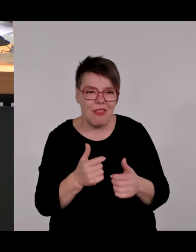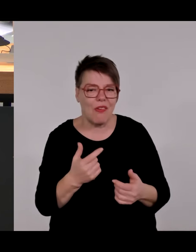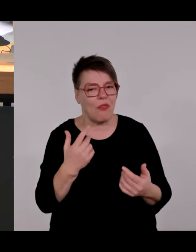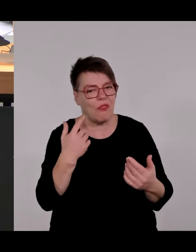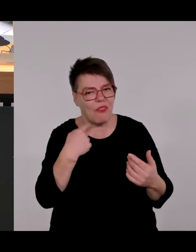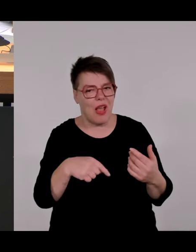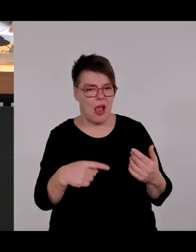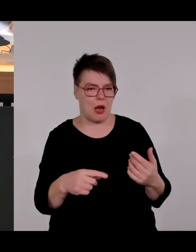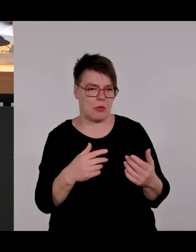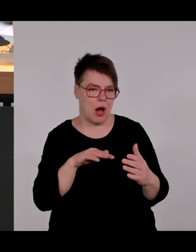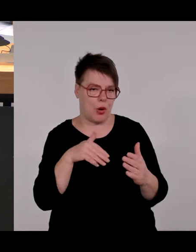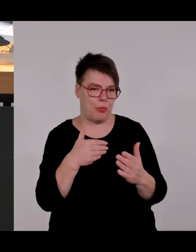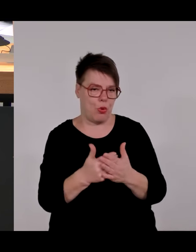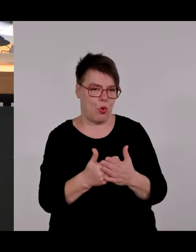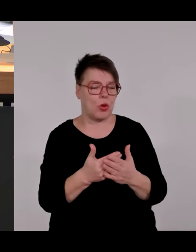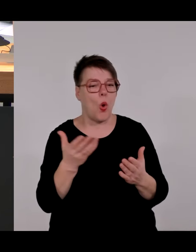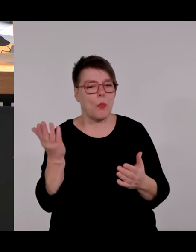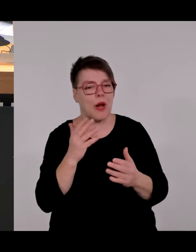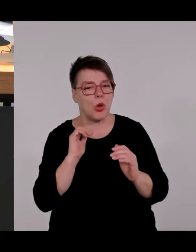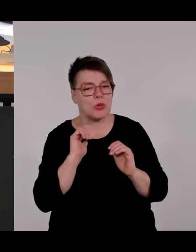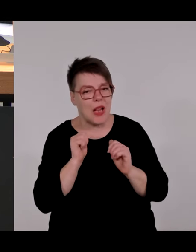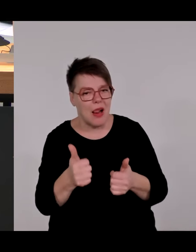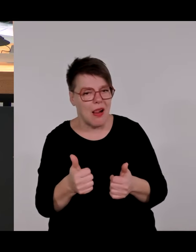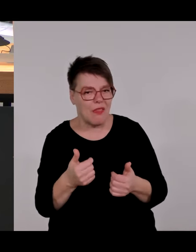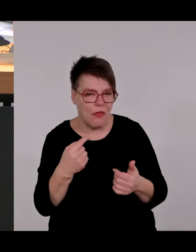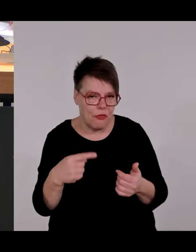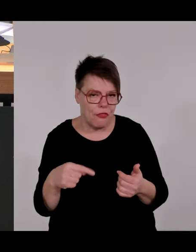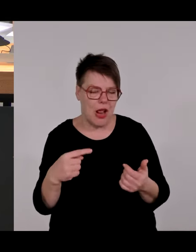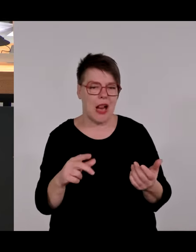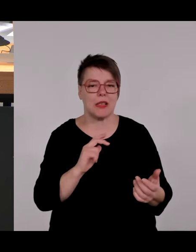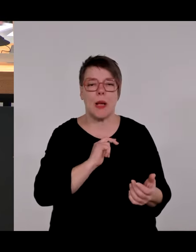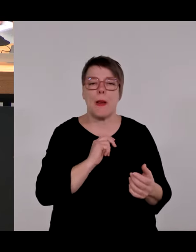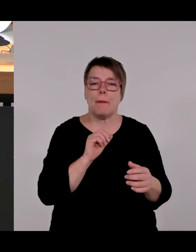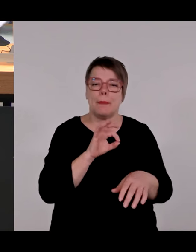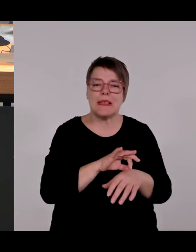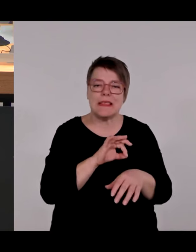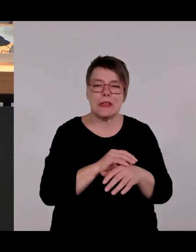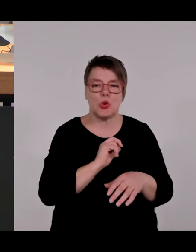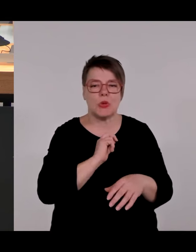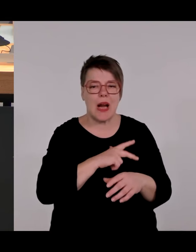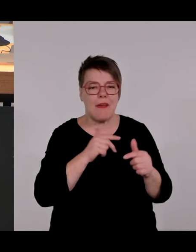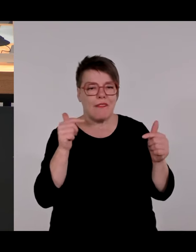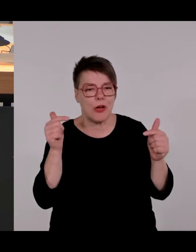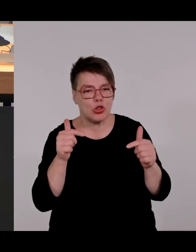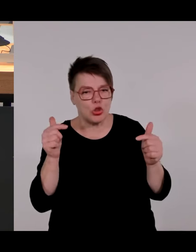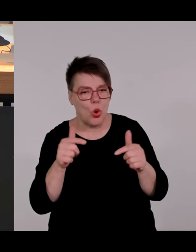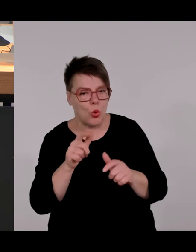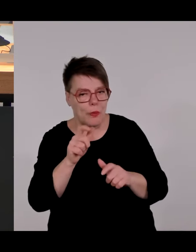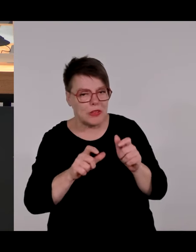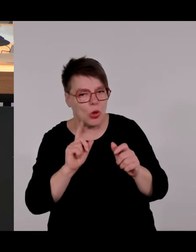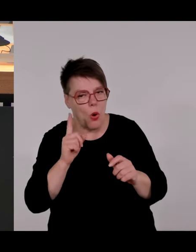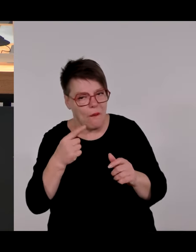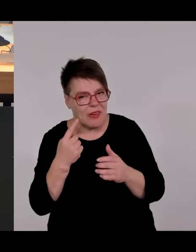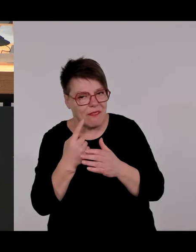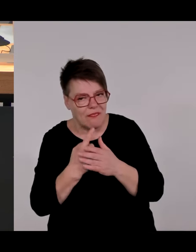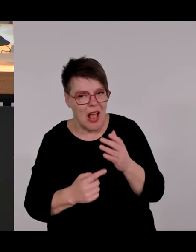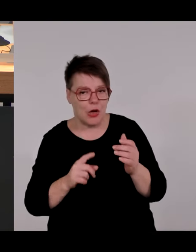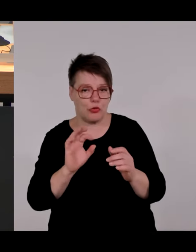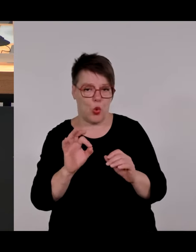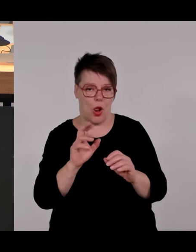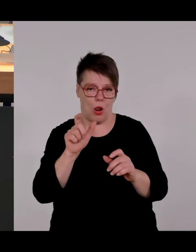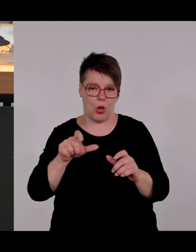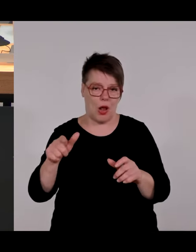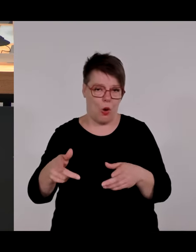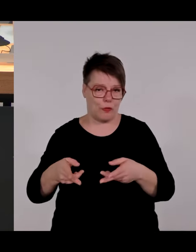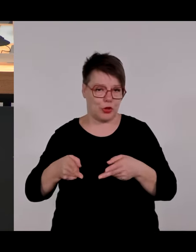erweitern. So, und jetzt haben Sie gesagt, das ist ja alles mit dem sogenannten Sicherheitsgipfel aufgenommen worden. Naja,